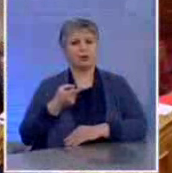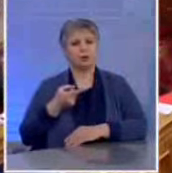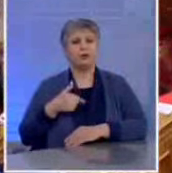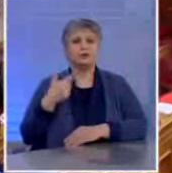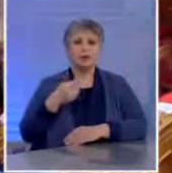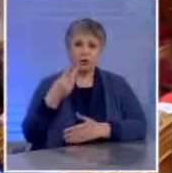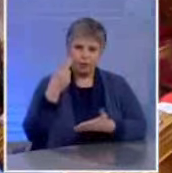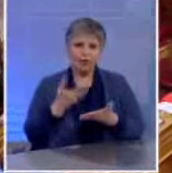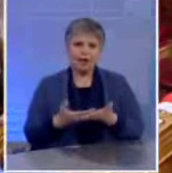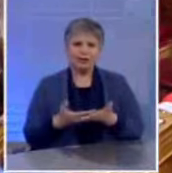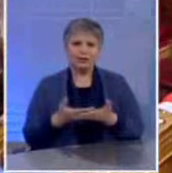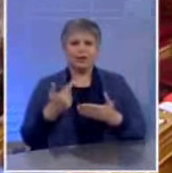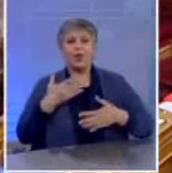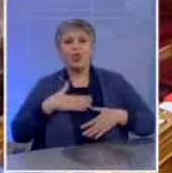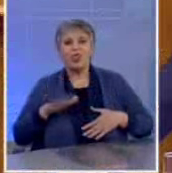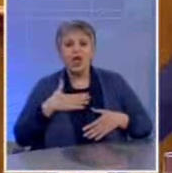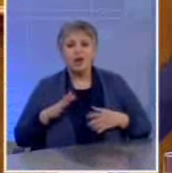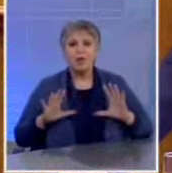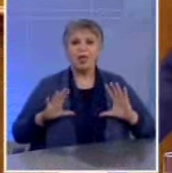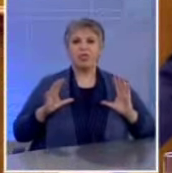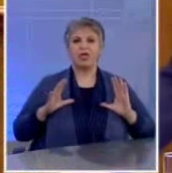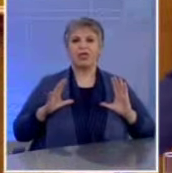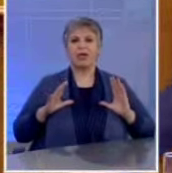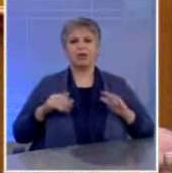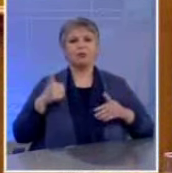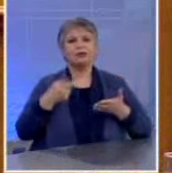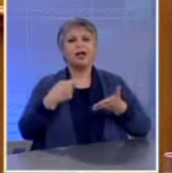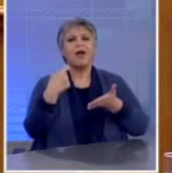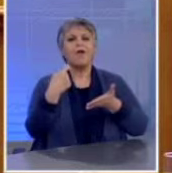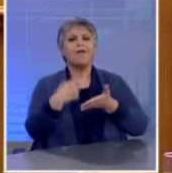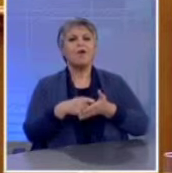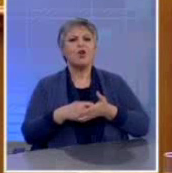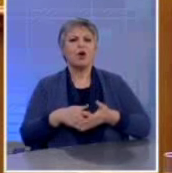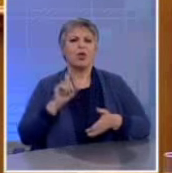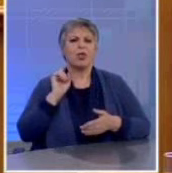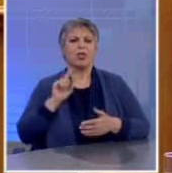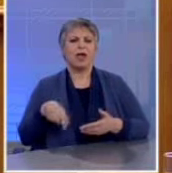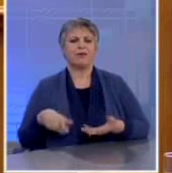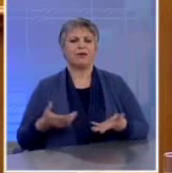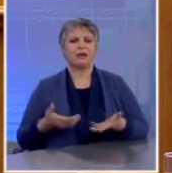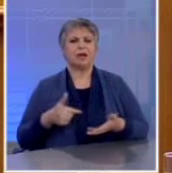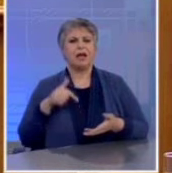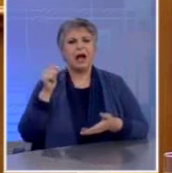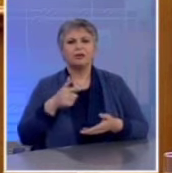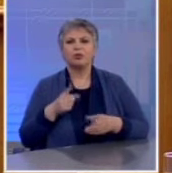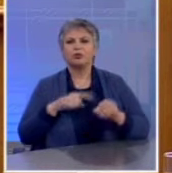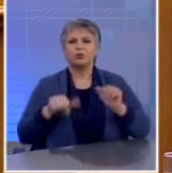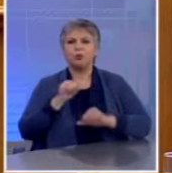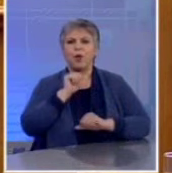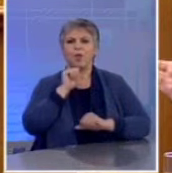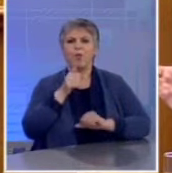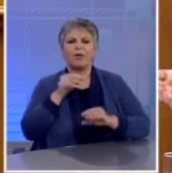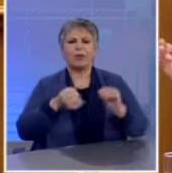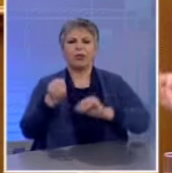θέλει και ποιος δεν θέλει να χτυπήσει τη φοροδιαφυγή και το ξέπλυμα μαύρου χρήματος στη χώρα.